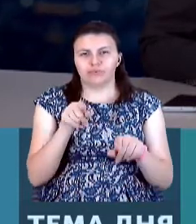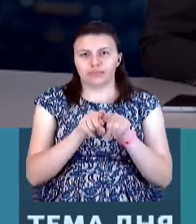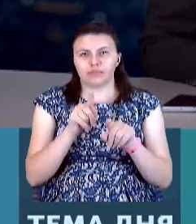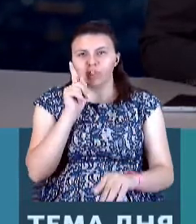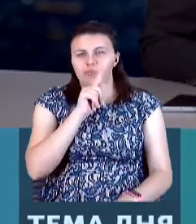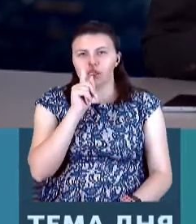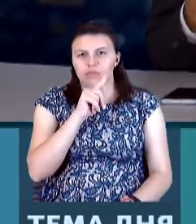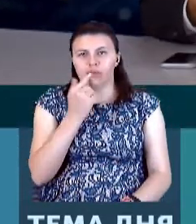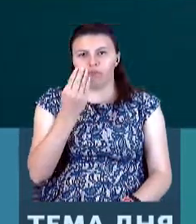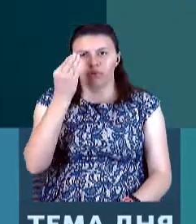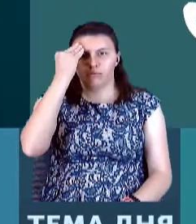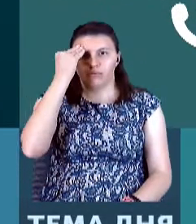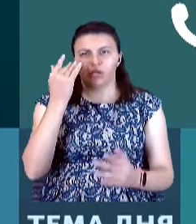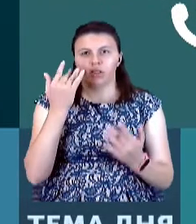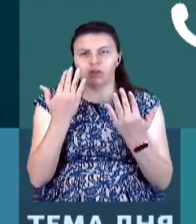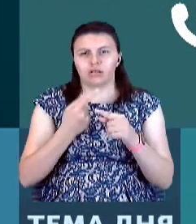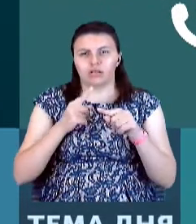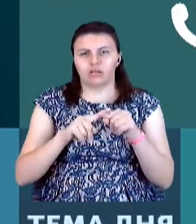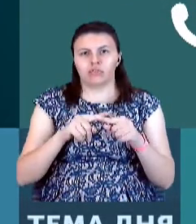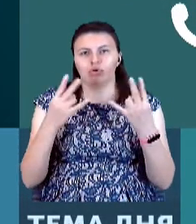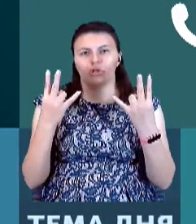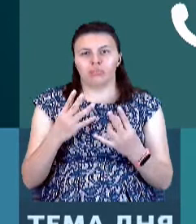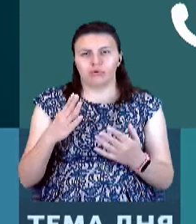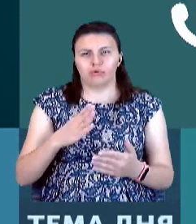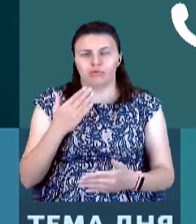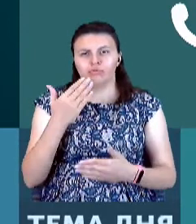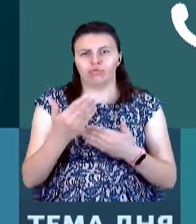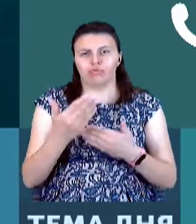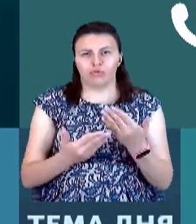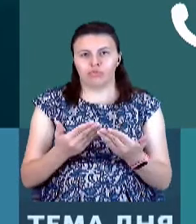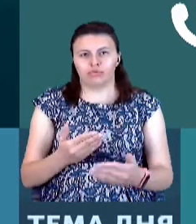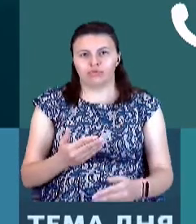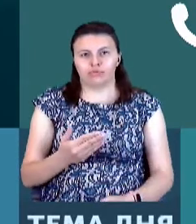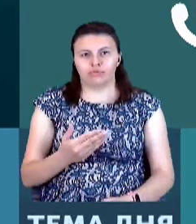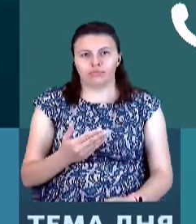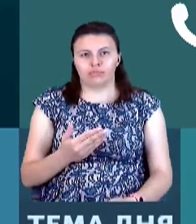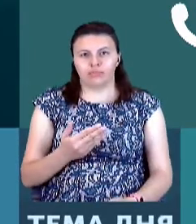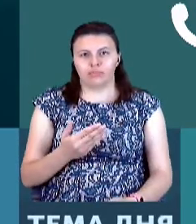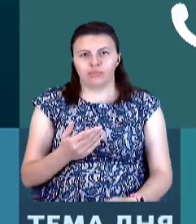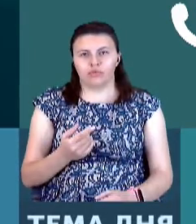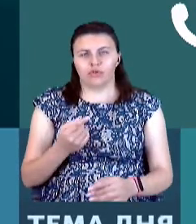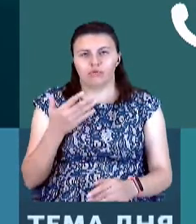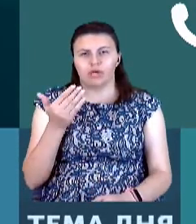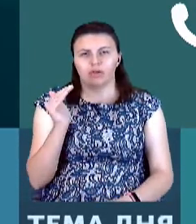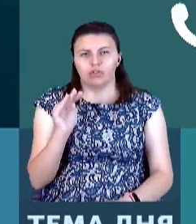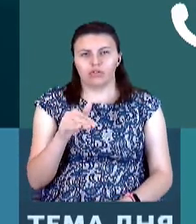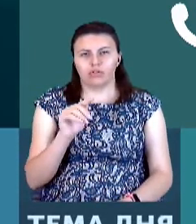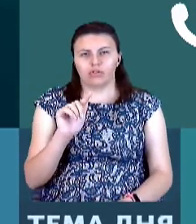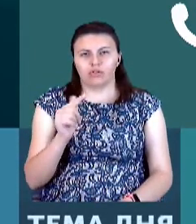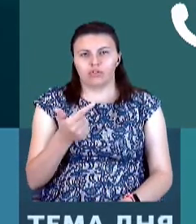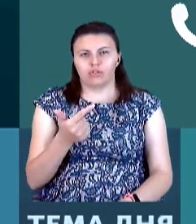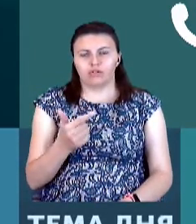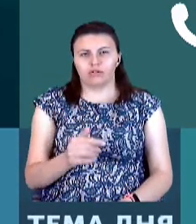погляд, наскільки це потрібний був крок? Ну, дивіться, крок 5 тисяч гривень, він не настільки